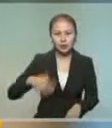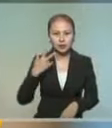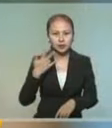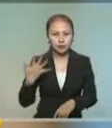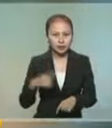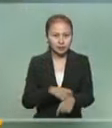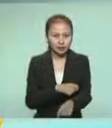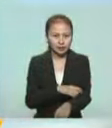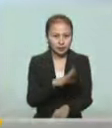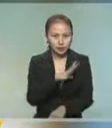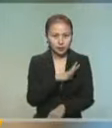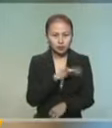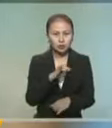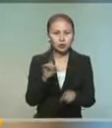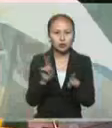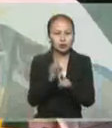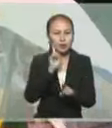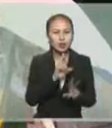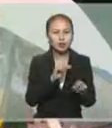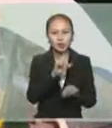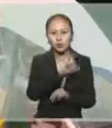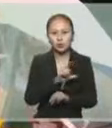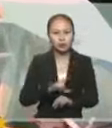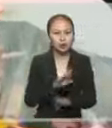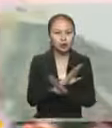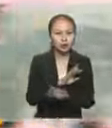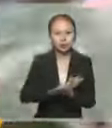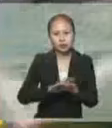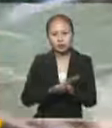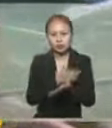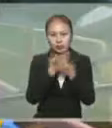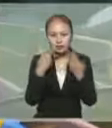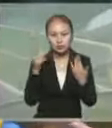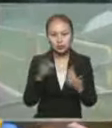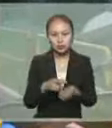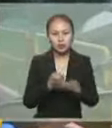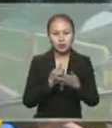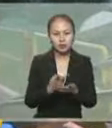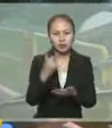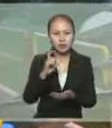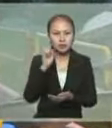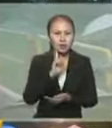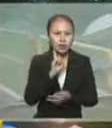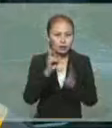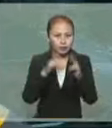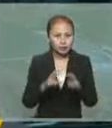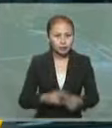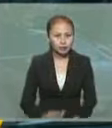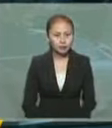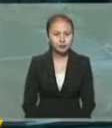метрге дейін жеткен. Абырой болғанда адам шығыны жоқ. 10 адам дәрігерлерге көрініп, екеуі ауруханаға жатқызылған.